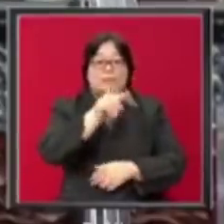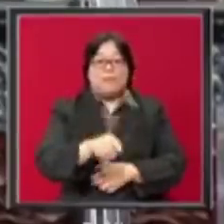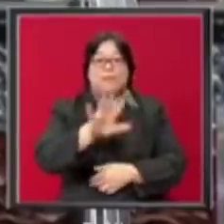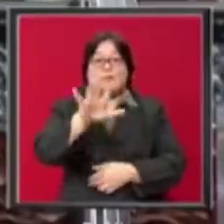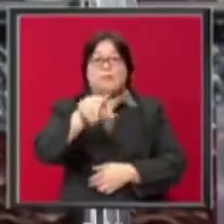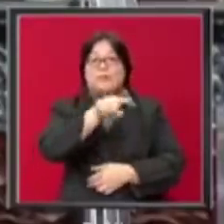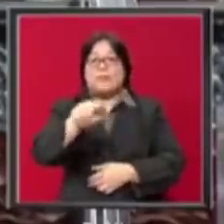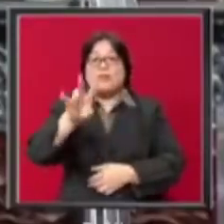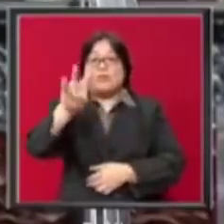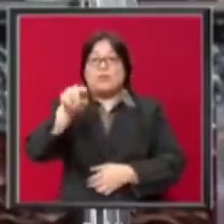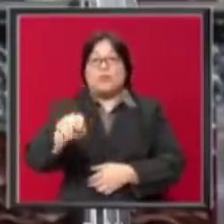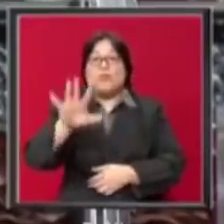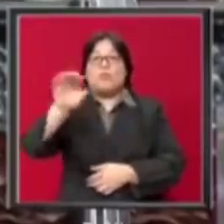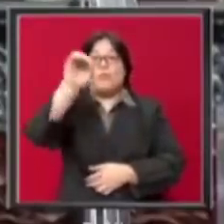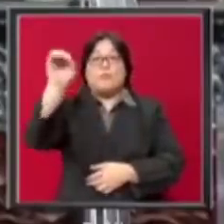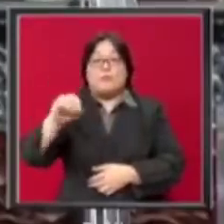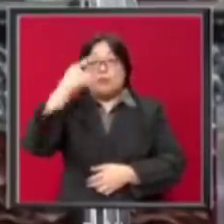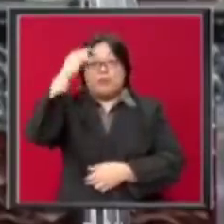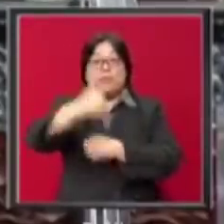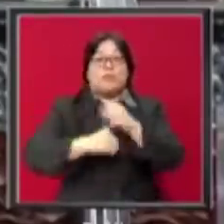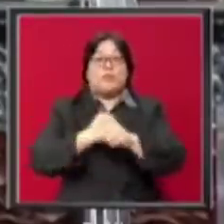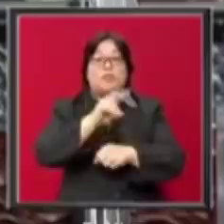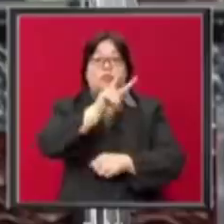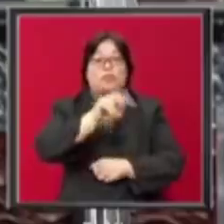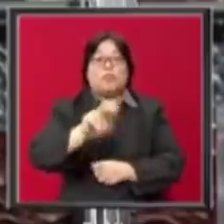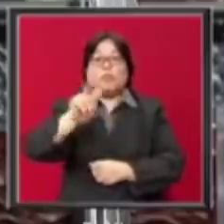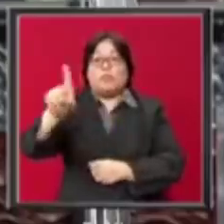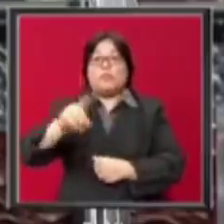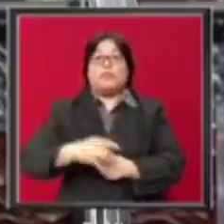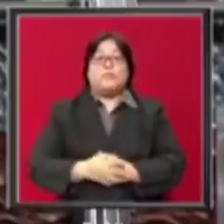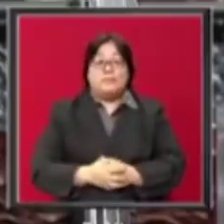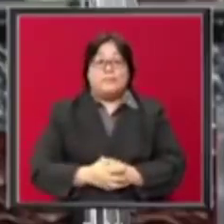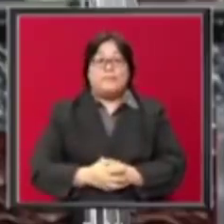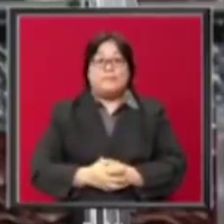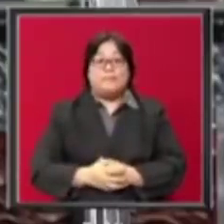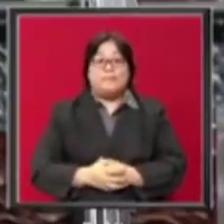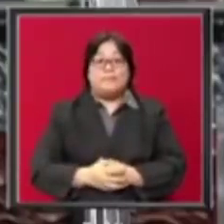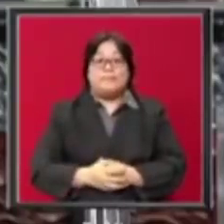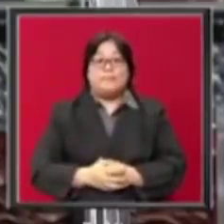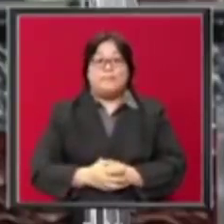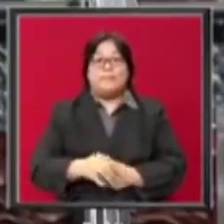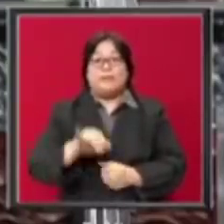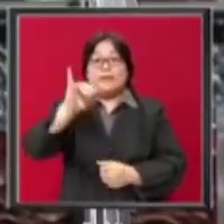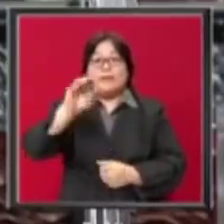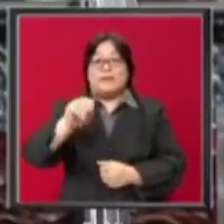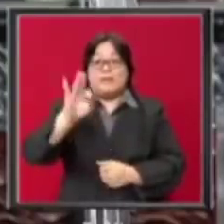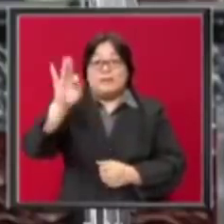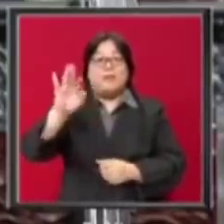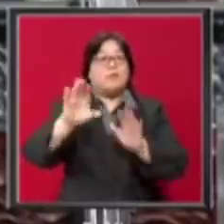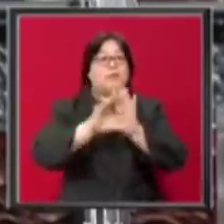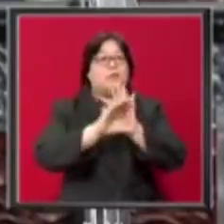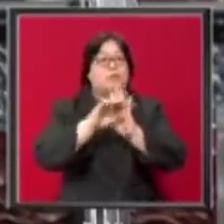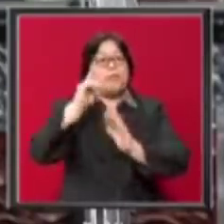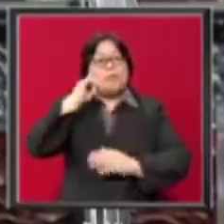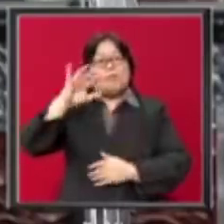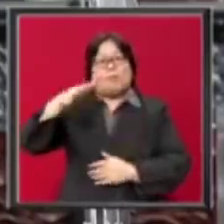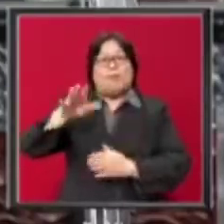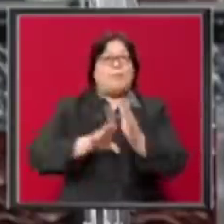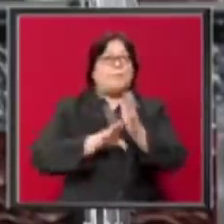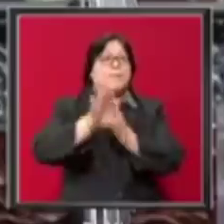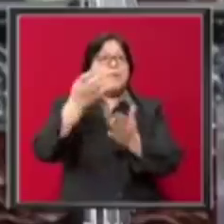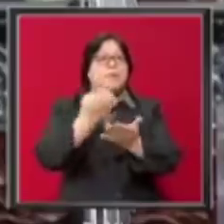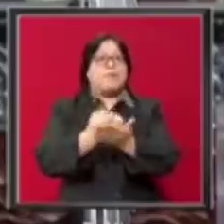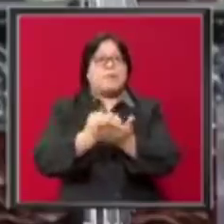6.5 hingga 7.5% untuk tahun 2021. Ya. IMF sebagai contoh mengunjurkan